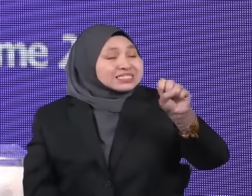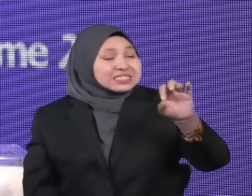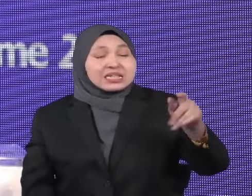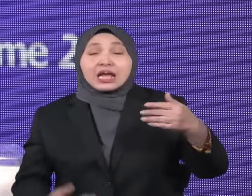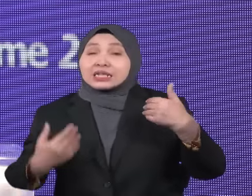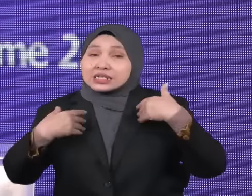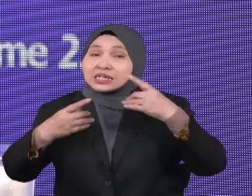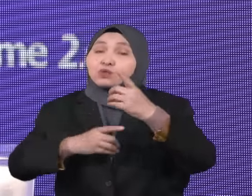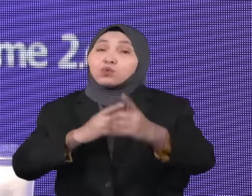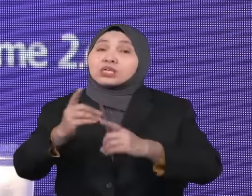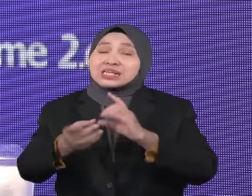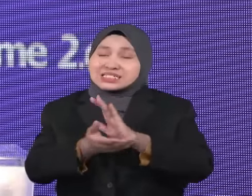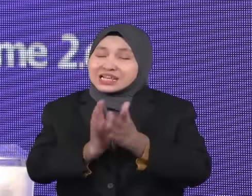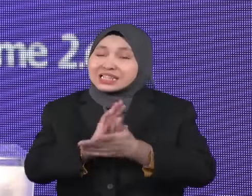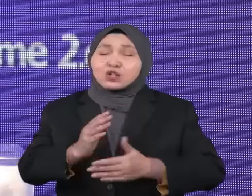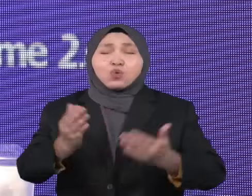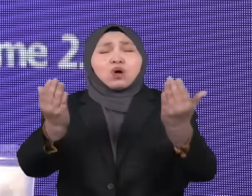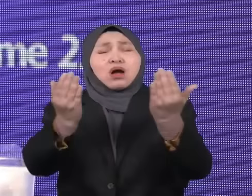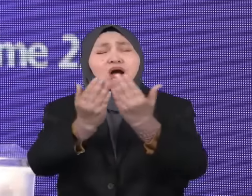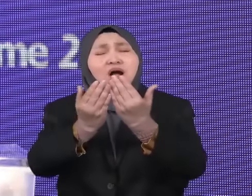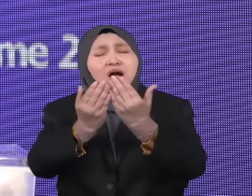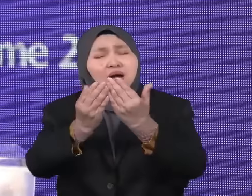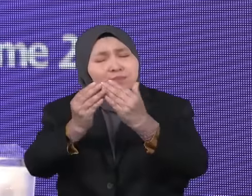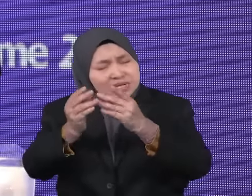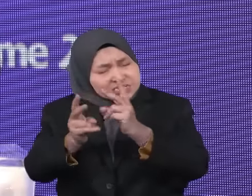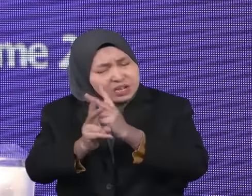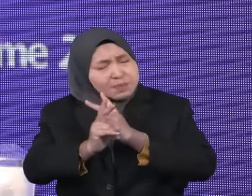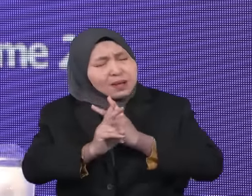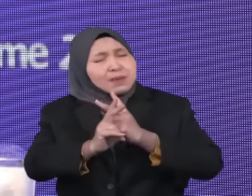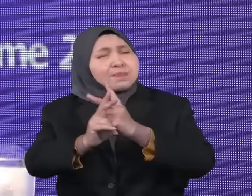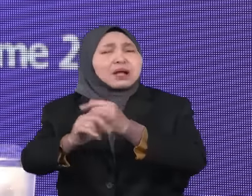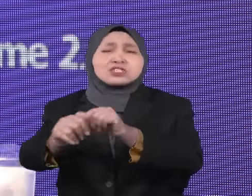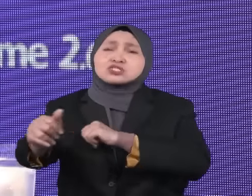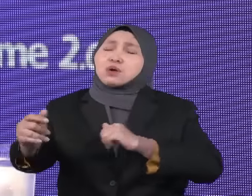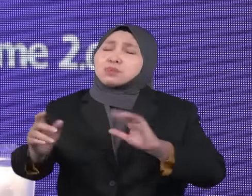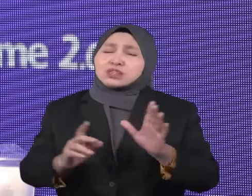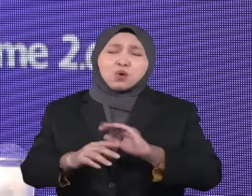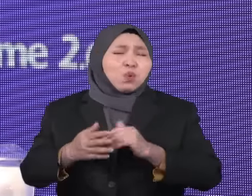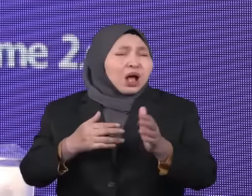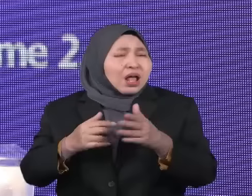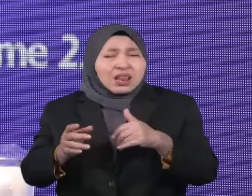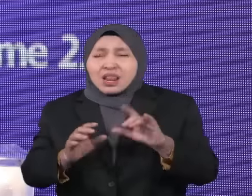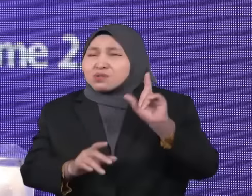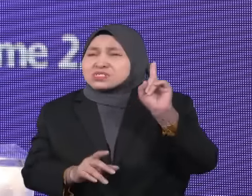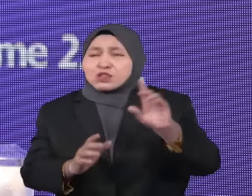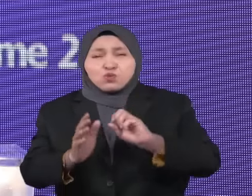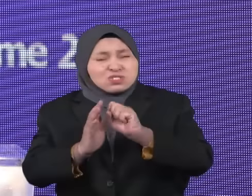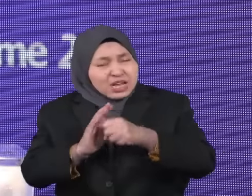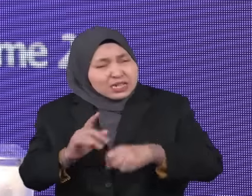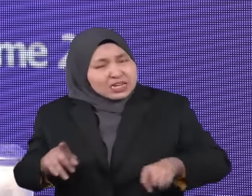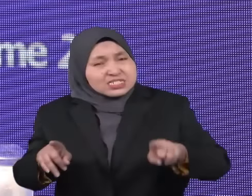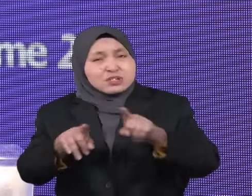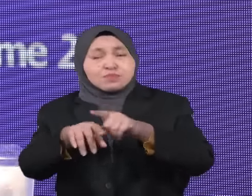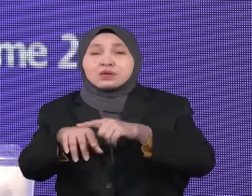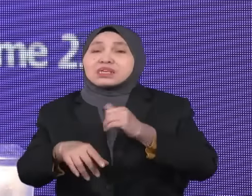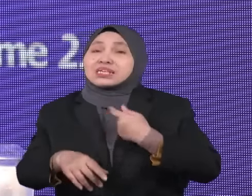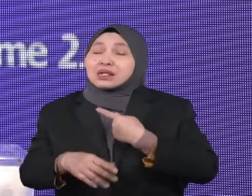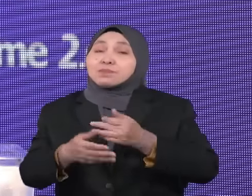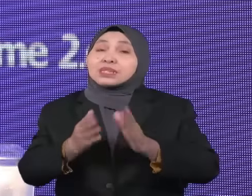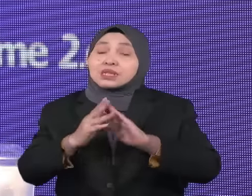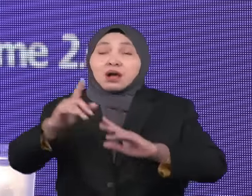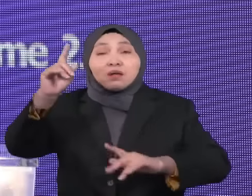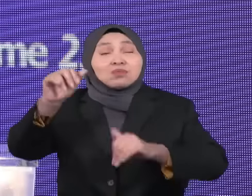Ustaz. Jadi bila kita berdoa waqina azaban nar, memang kita tidak mahu walau satu saat, tetapi dalam masa yang sama ialah sebenarnya kita minta